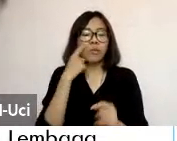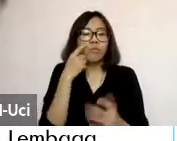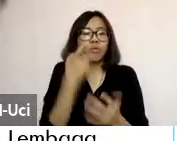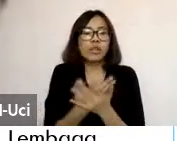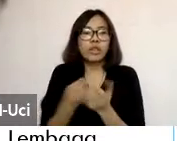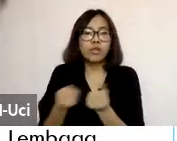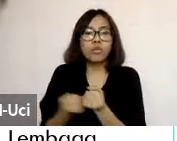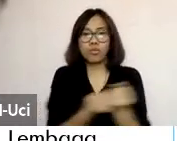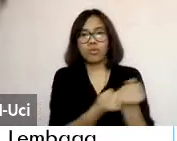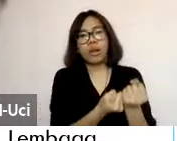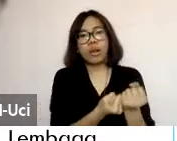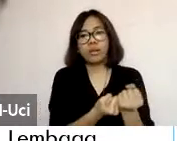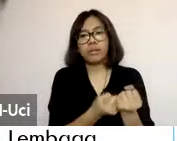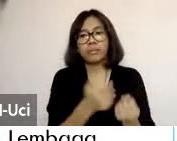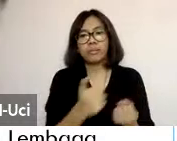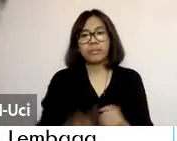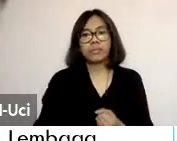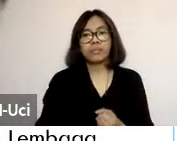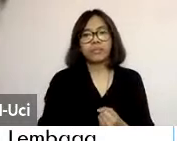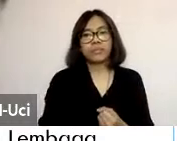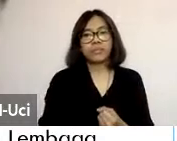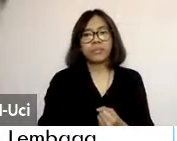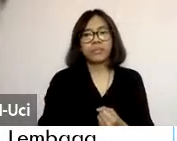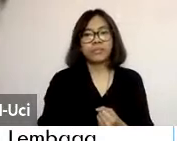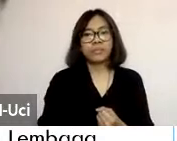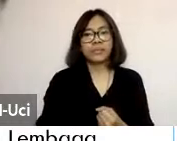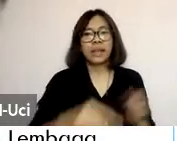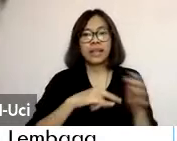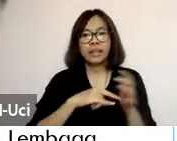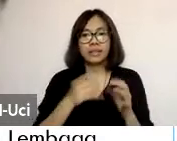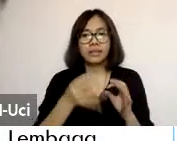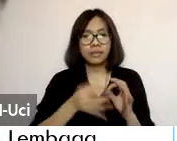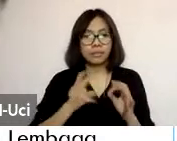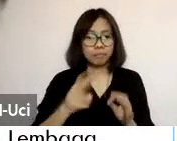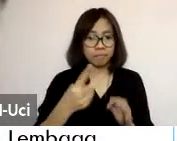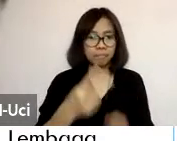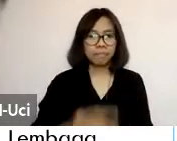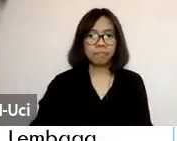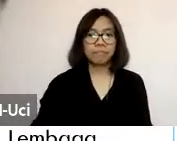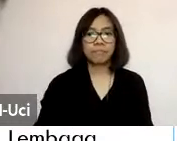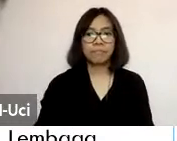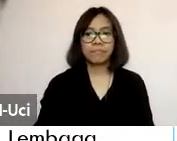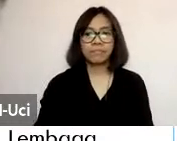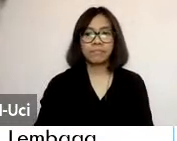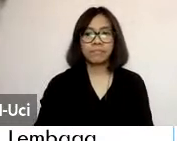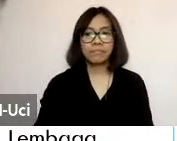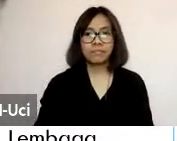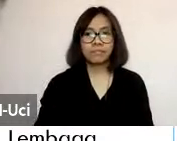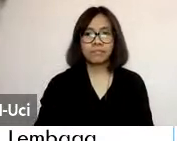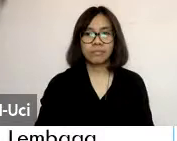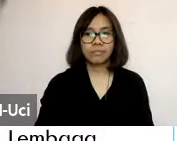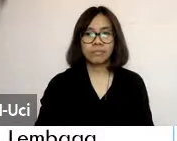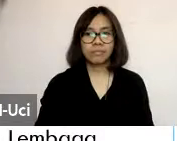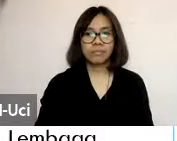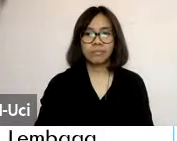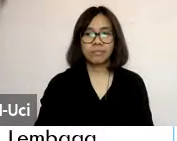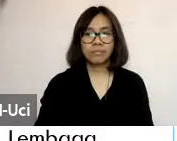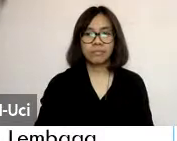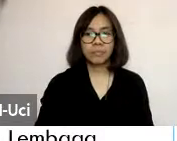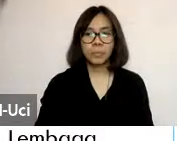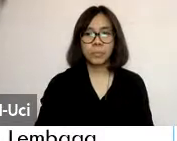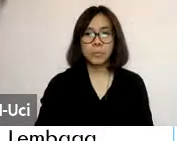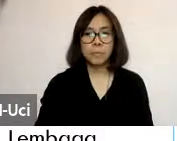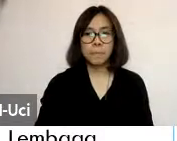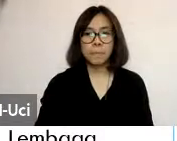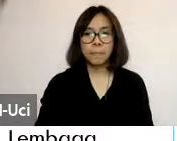materiel ya dalam konteks ini dan nology dalaman sudah masuk ranah untuk penemuannya bekerja seiring jalan